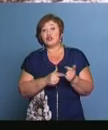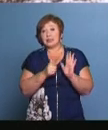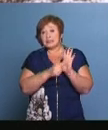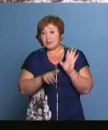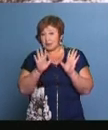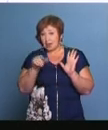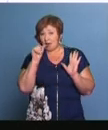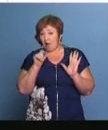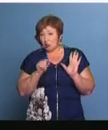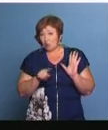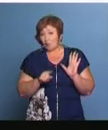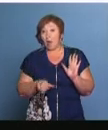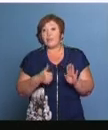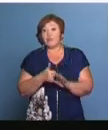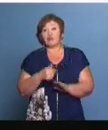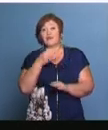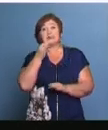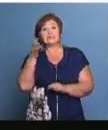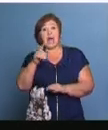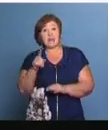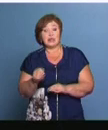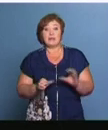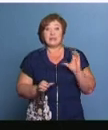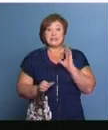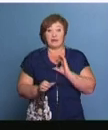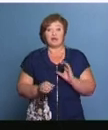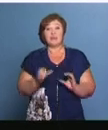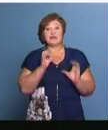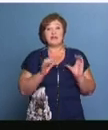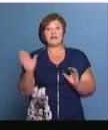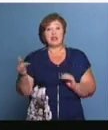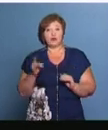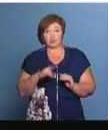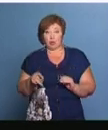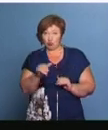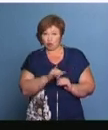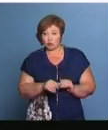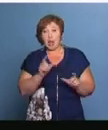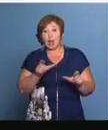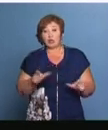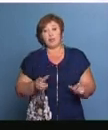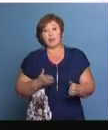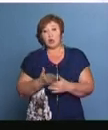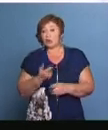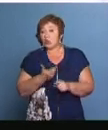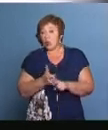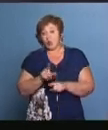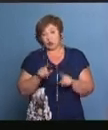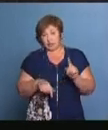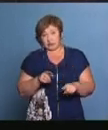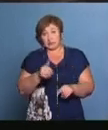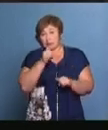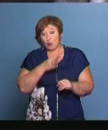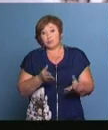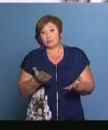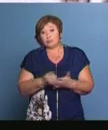75 волков, преимущественно в западном, северном и северо-восточном районах Удмуртии. К людям дикие звери выходят крайне редко, если не могут найти